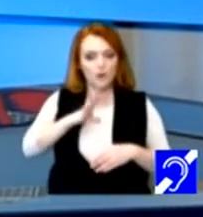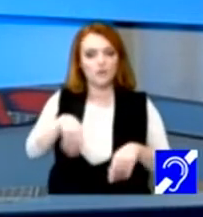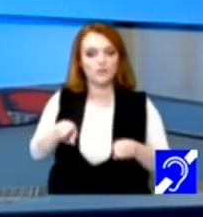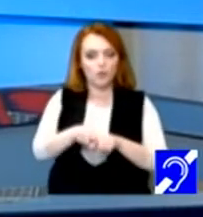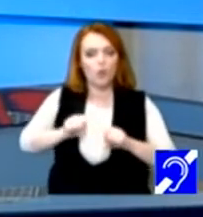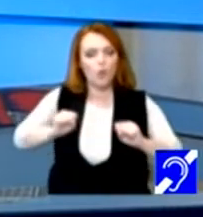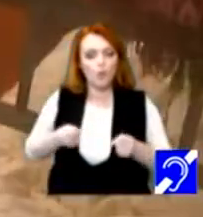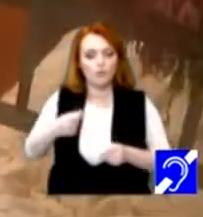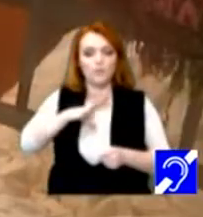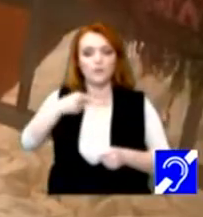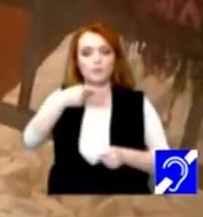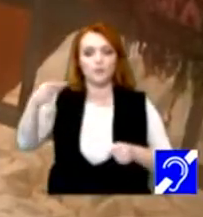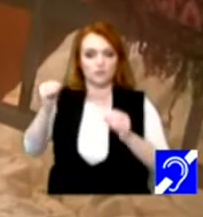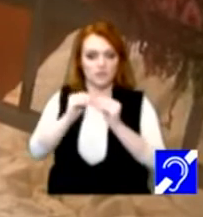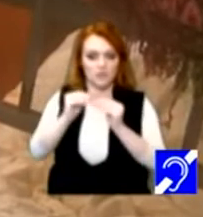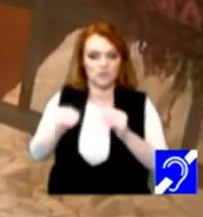Celsius.